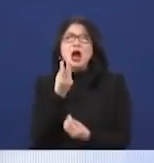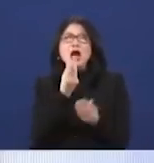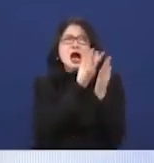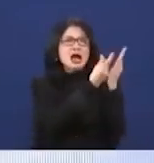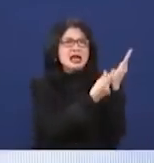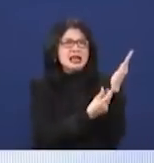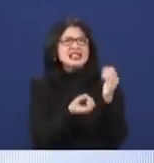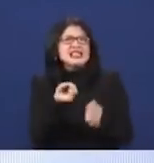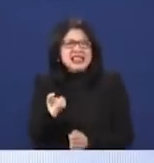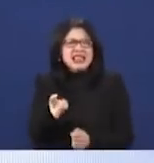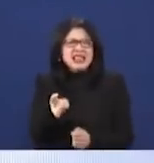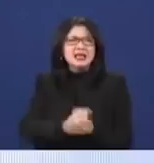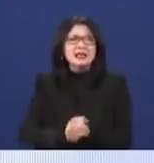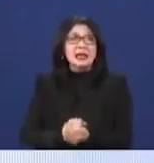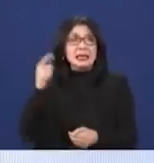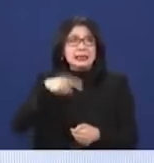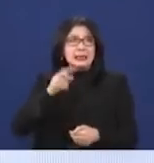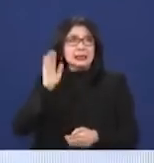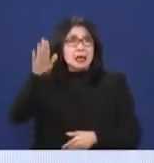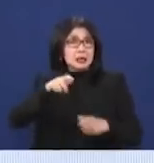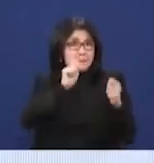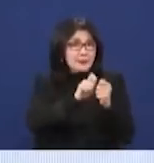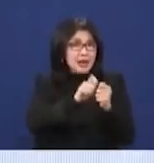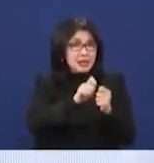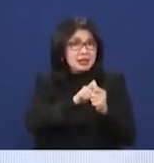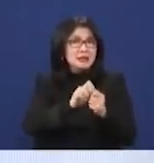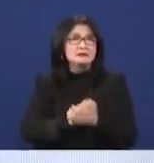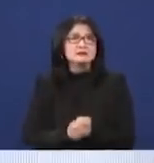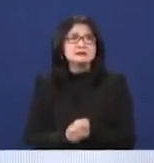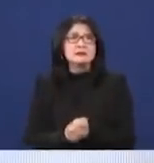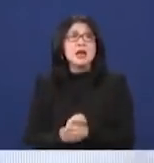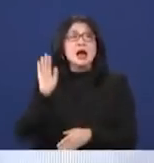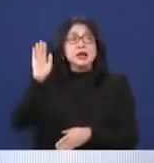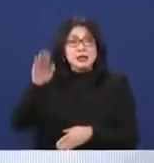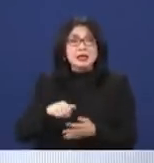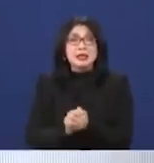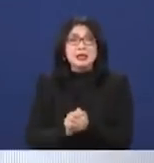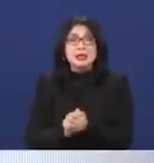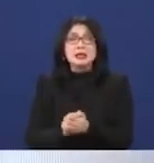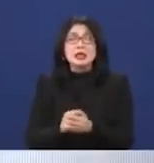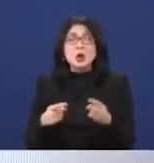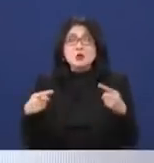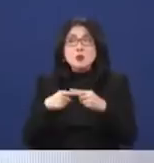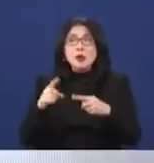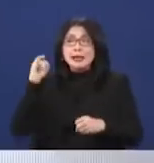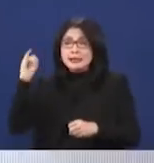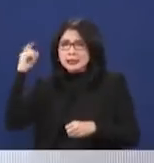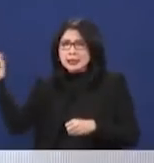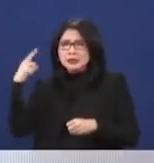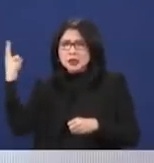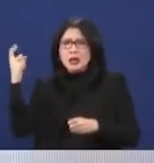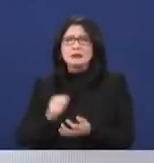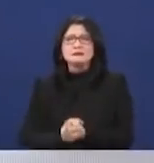kecil. Ini akan kita perbaiki. Kemudian di bidang hubungan internasional, kita